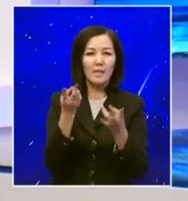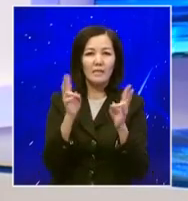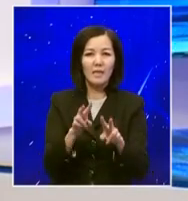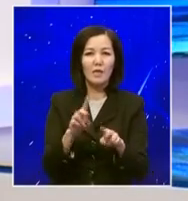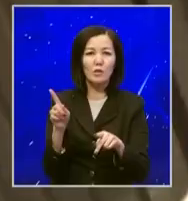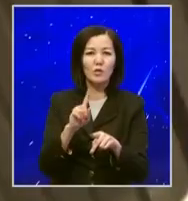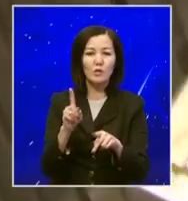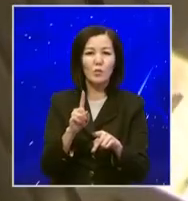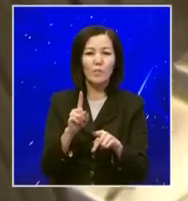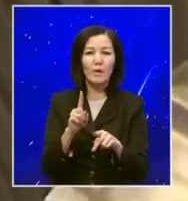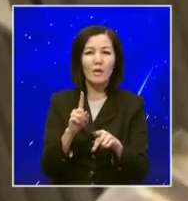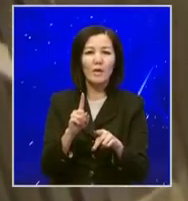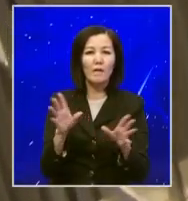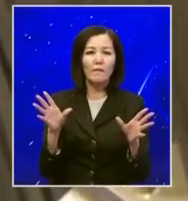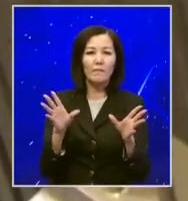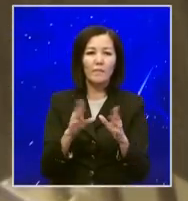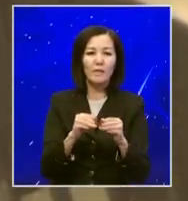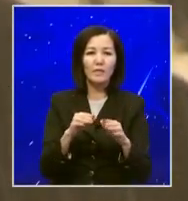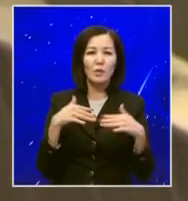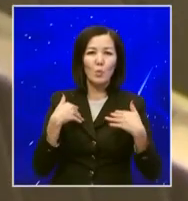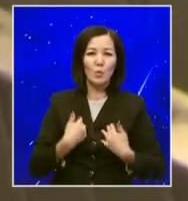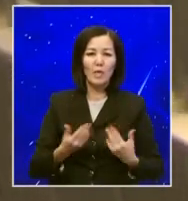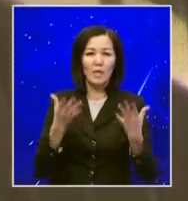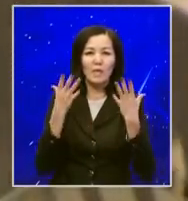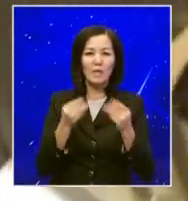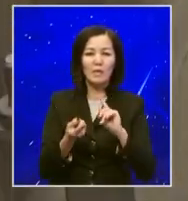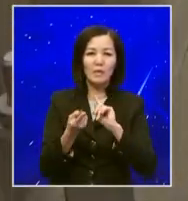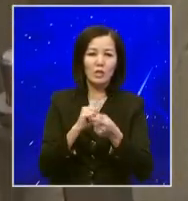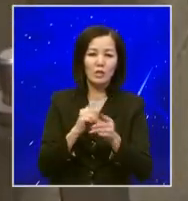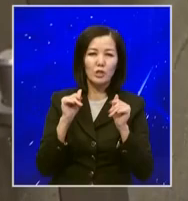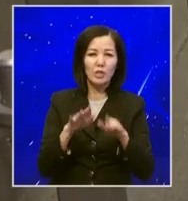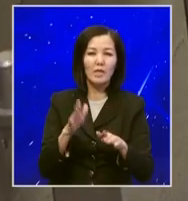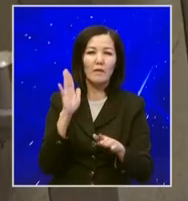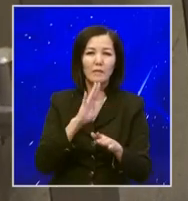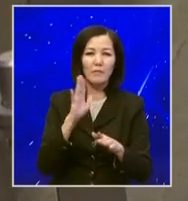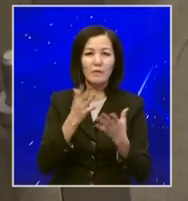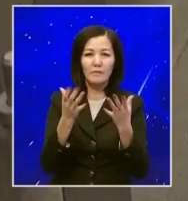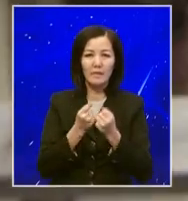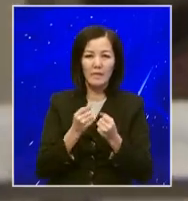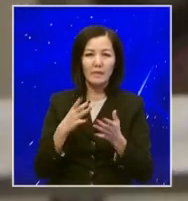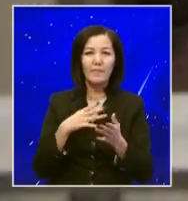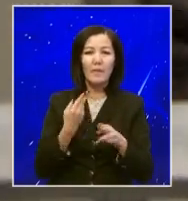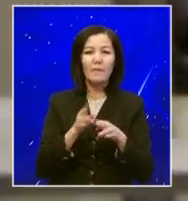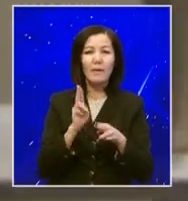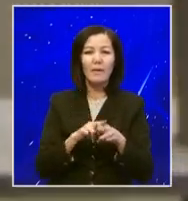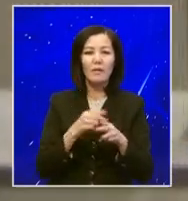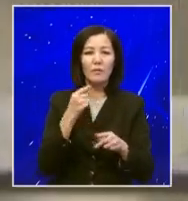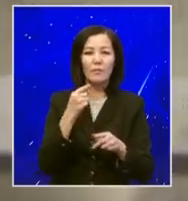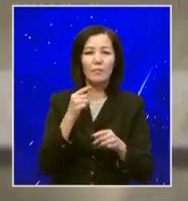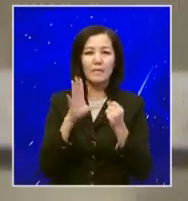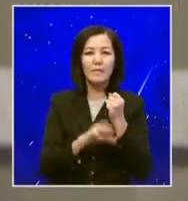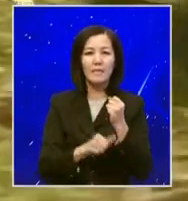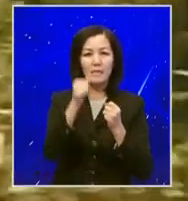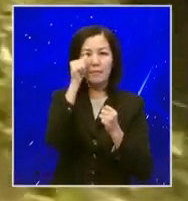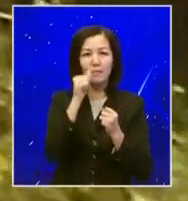одиночестве и, чтобы как-то скрасить унылые будни, решили завести себе милых четвероногих друзей. Поэтому в последние